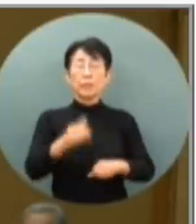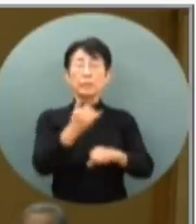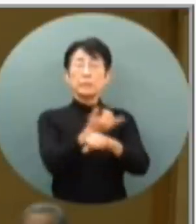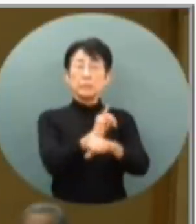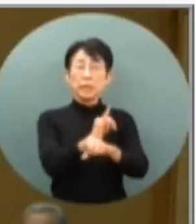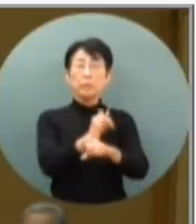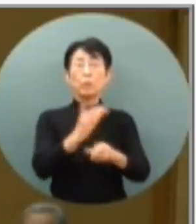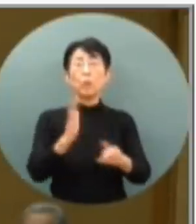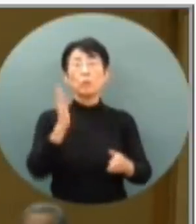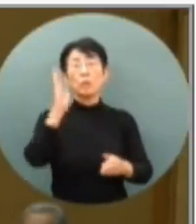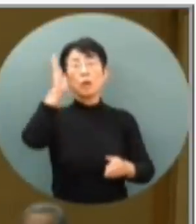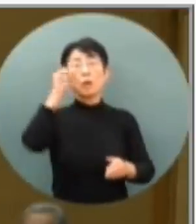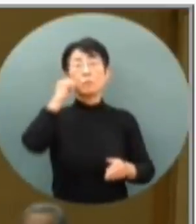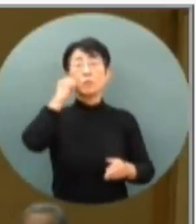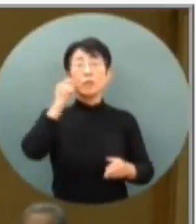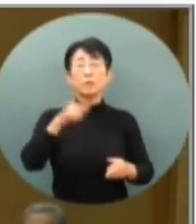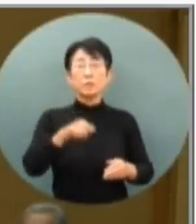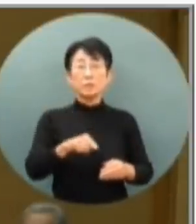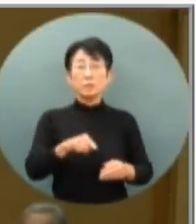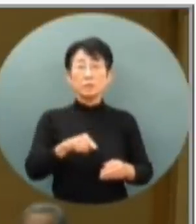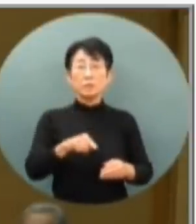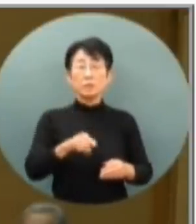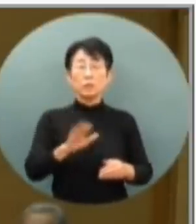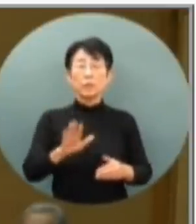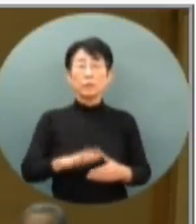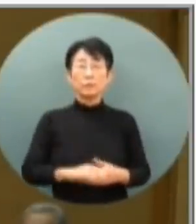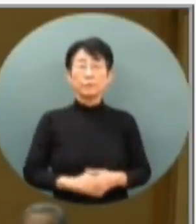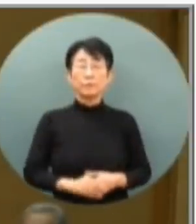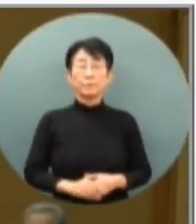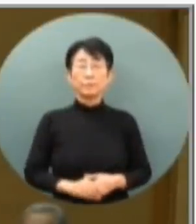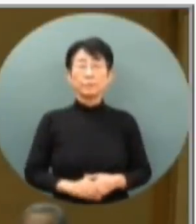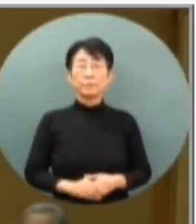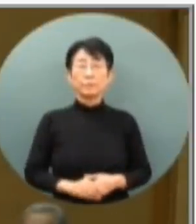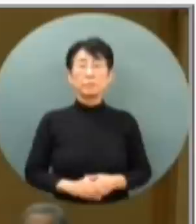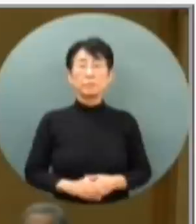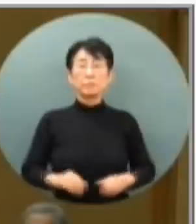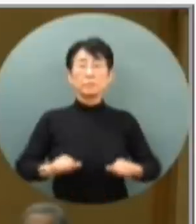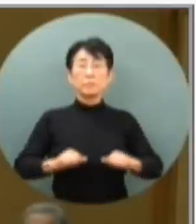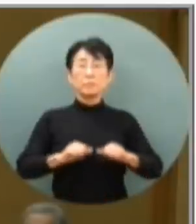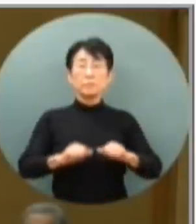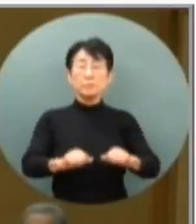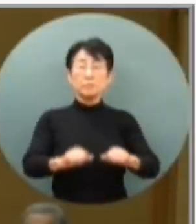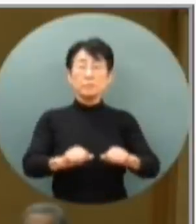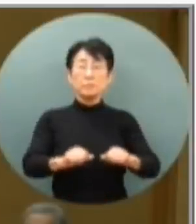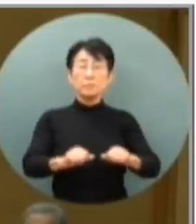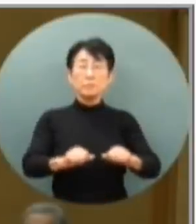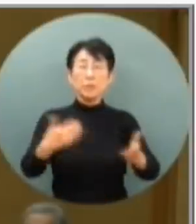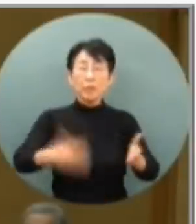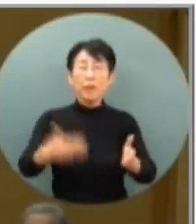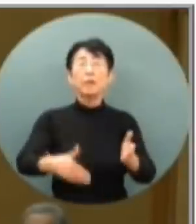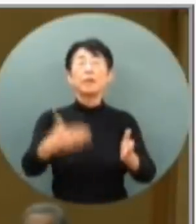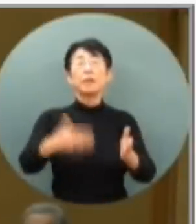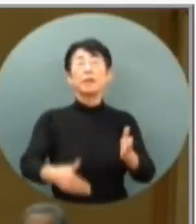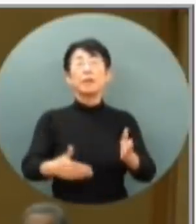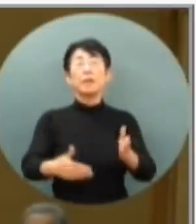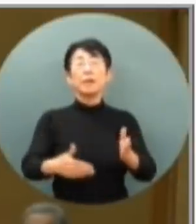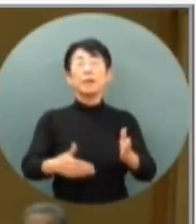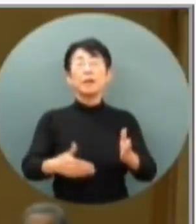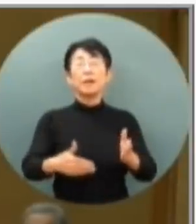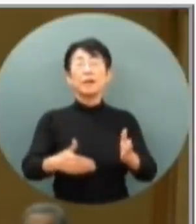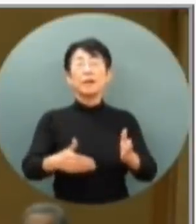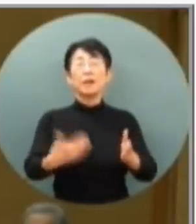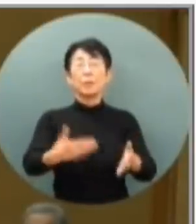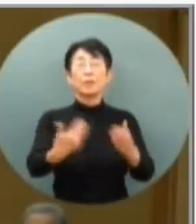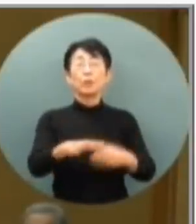ないということもあったのかも分かりません。やれてない現実がある。でその方たちの言う